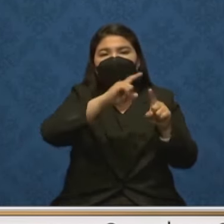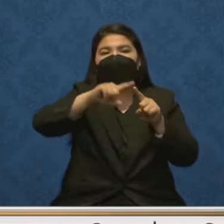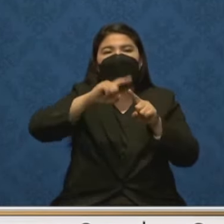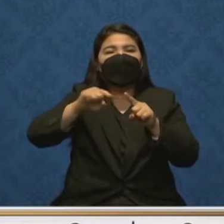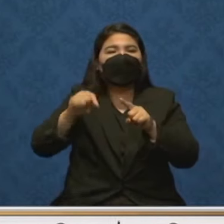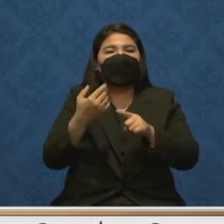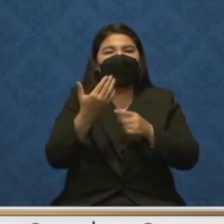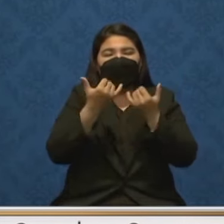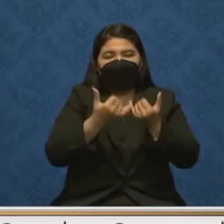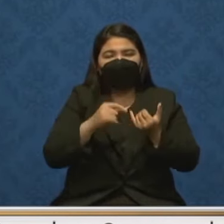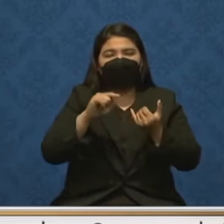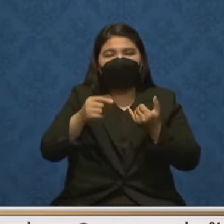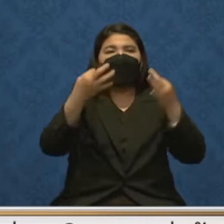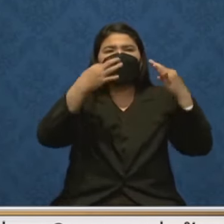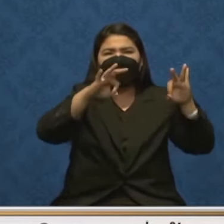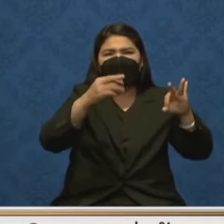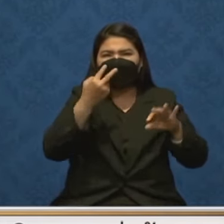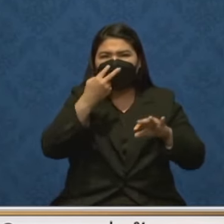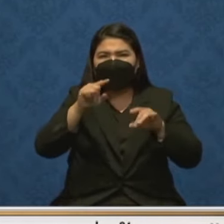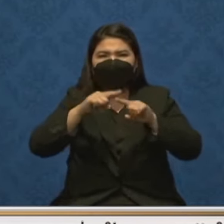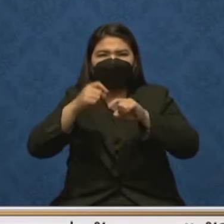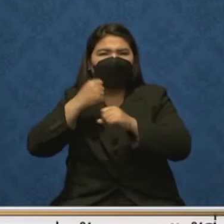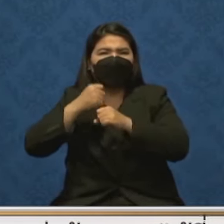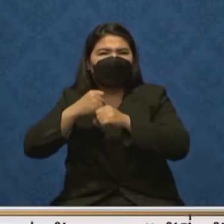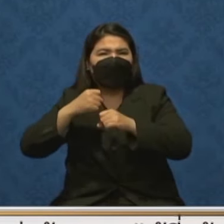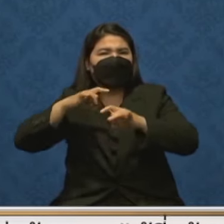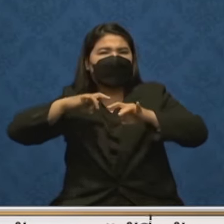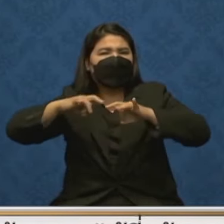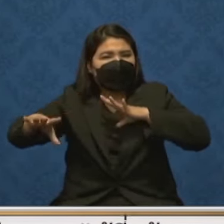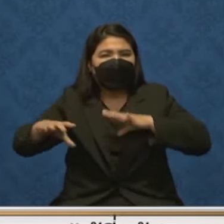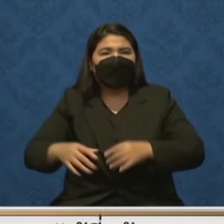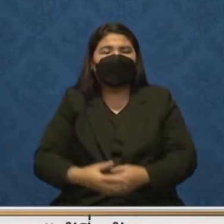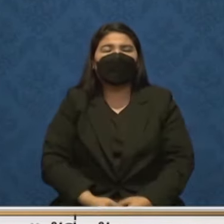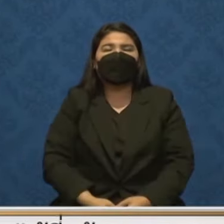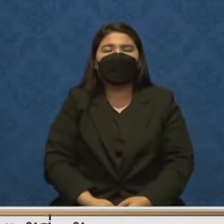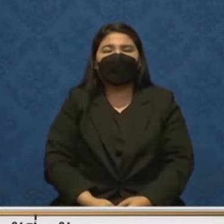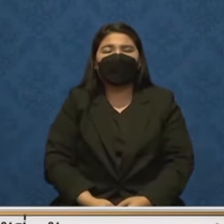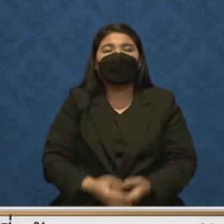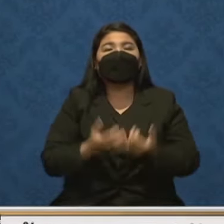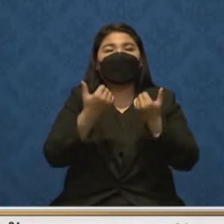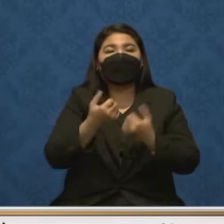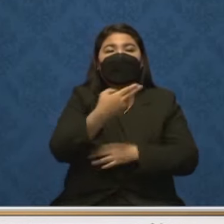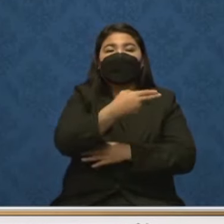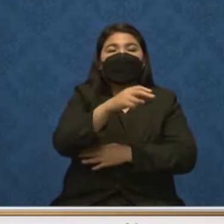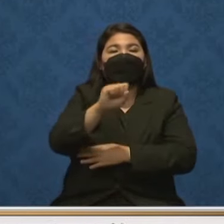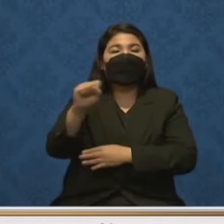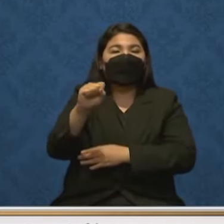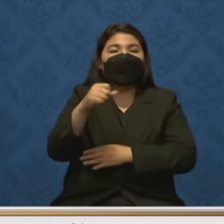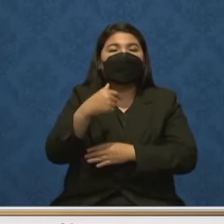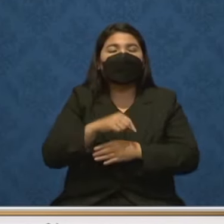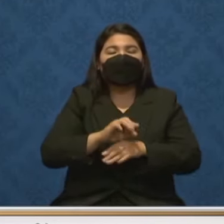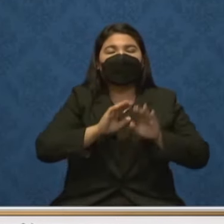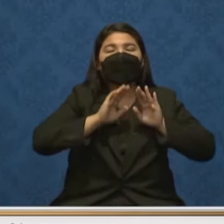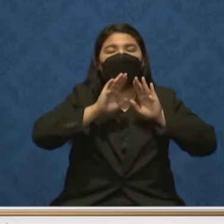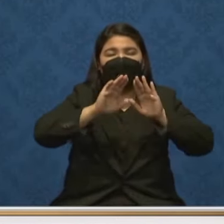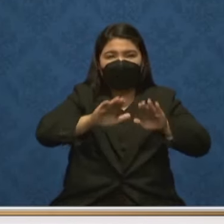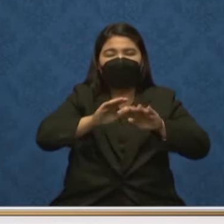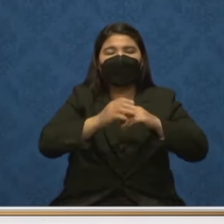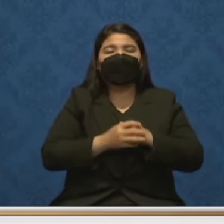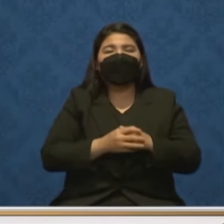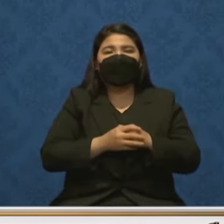คอนเนคชั่นมันย้อนแย้งไหมคะรวมทั้งหลักสูตรภายในด้วยค่ะขอฝากไว้นะคะหลักสูตร